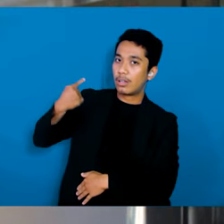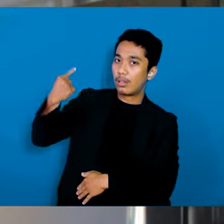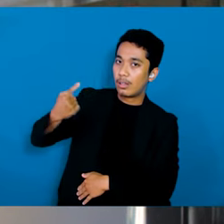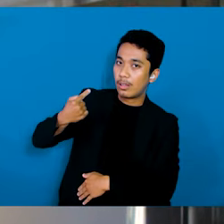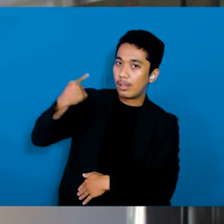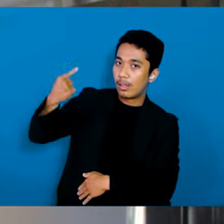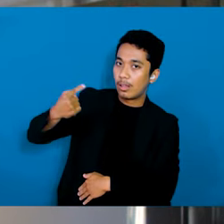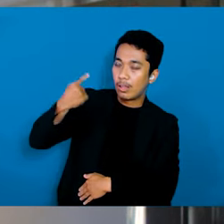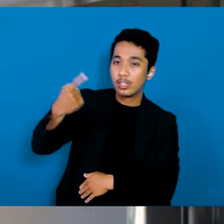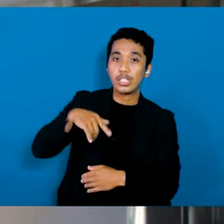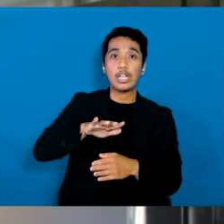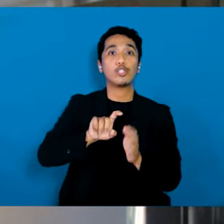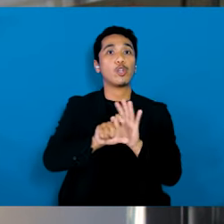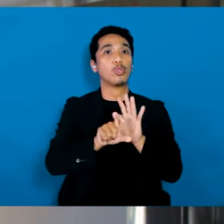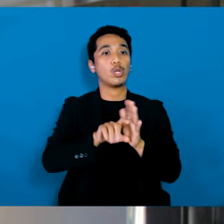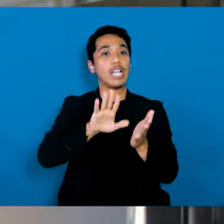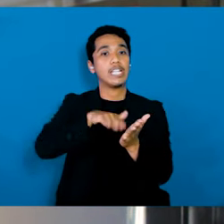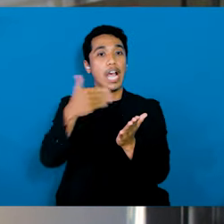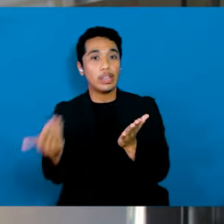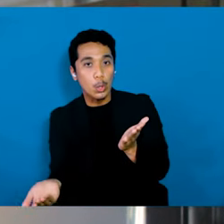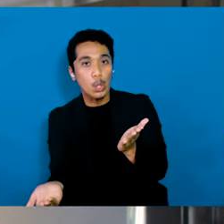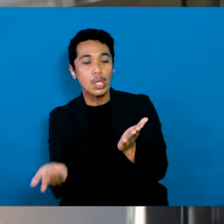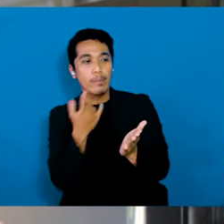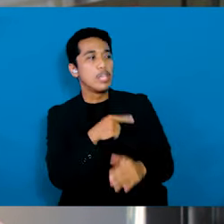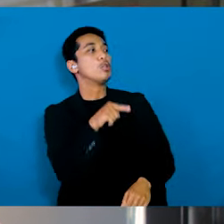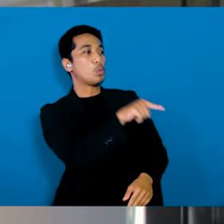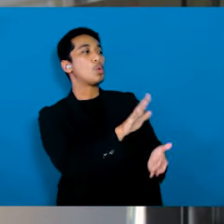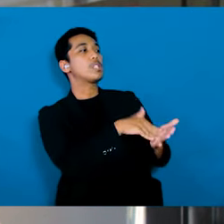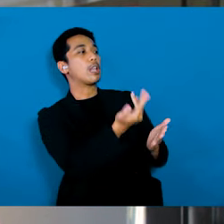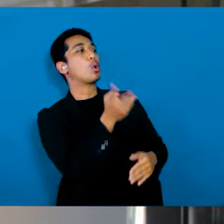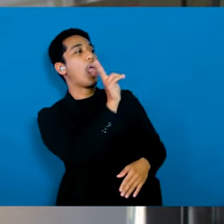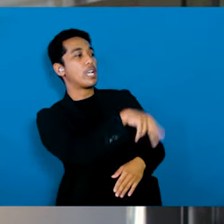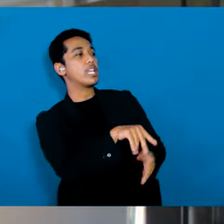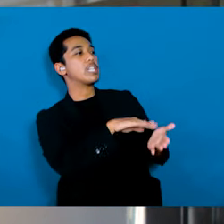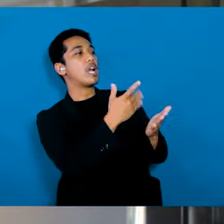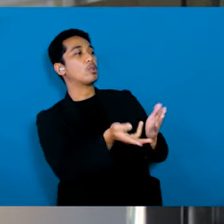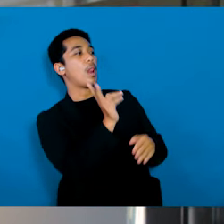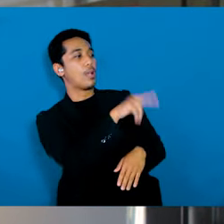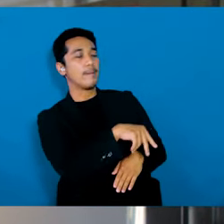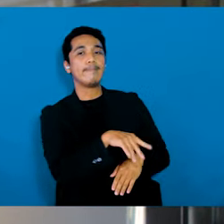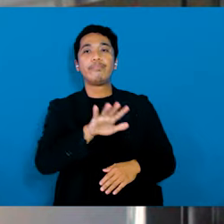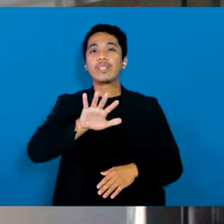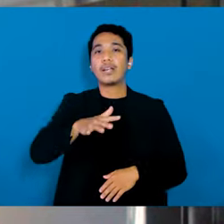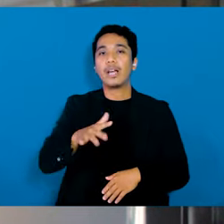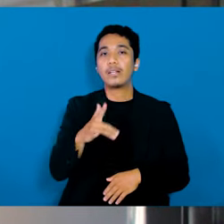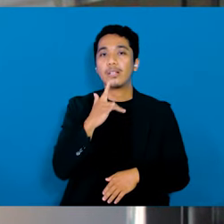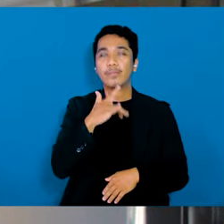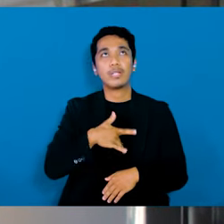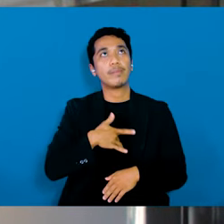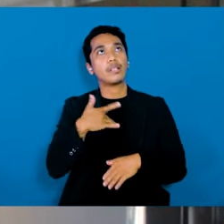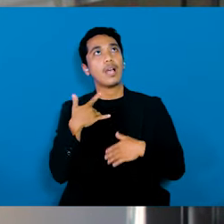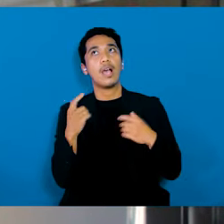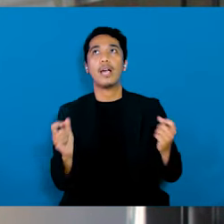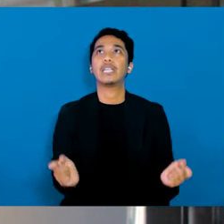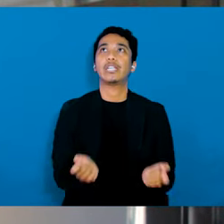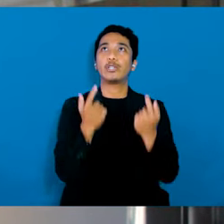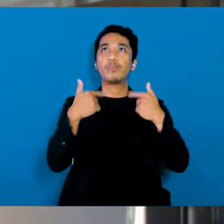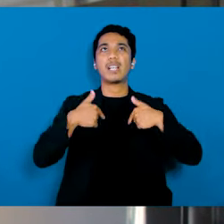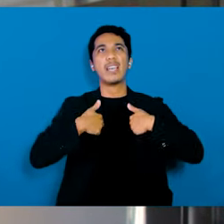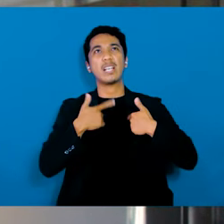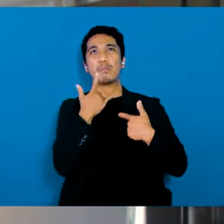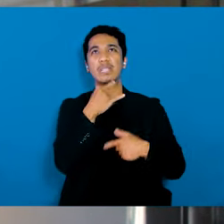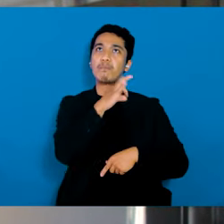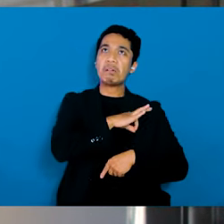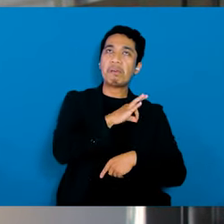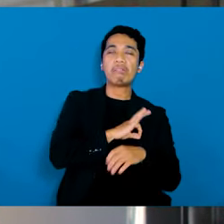saya harus jatuh, tuh kan kamu jatuh, tuh kan, nah, kayak itu. Sehingga kadang-kadang seolah hidup saya itu